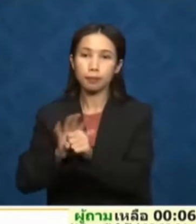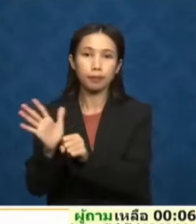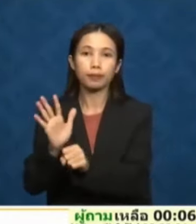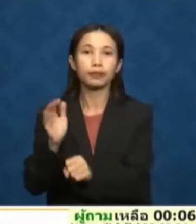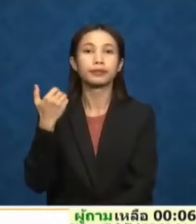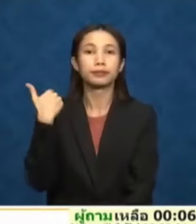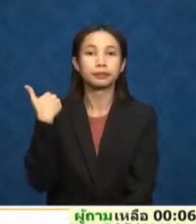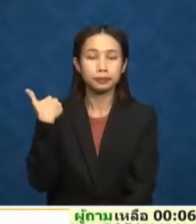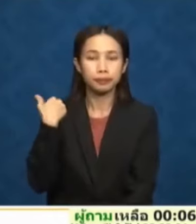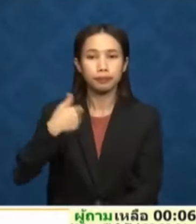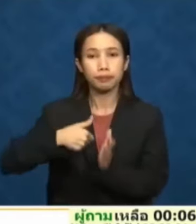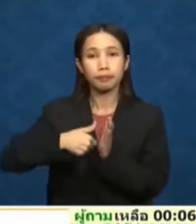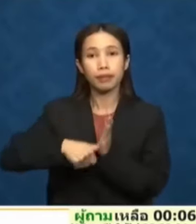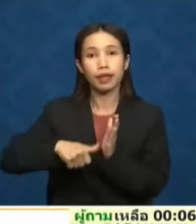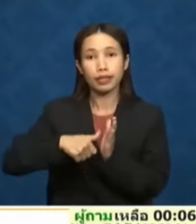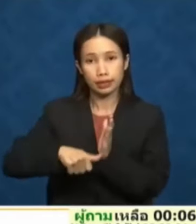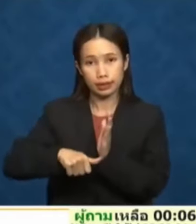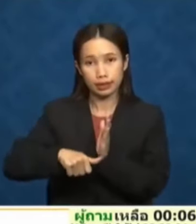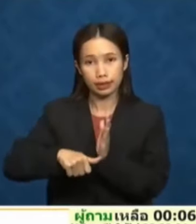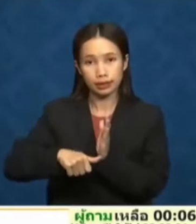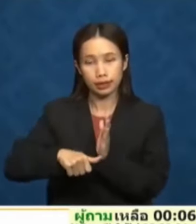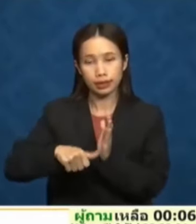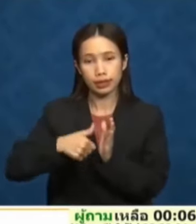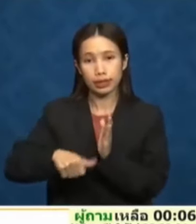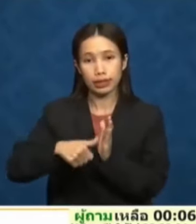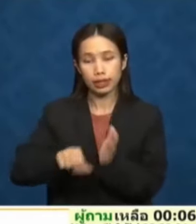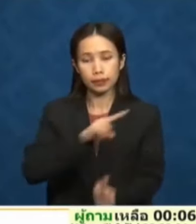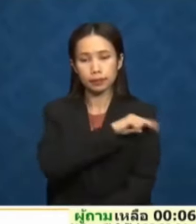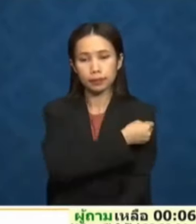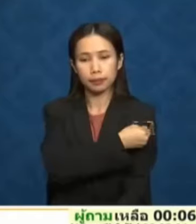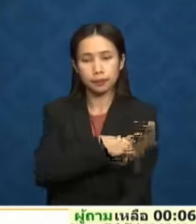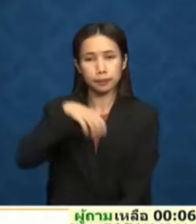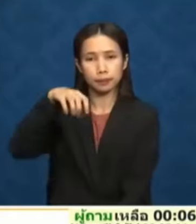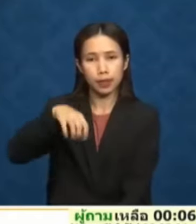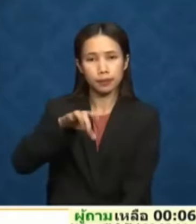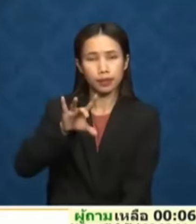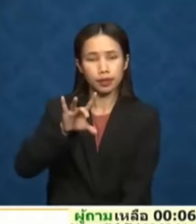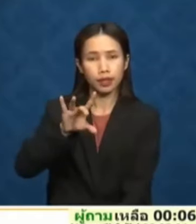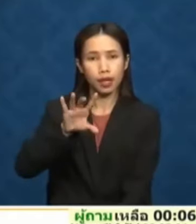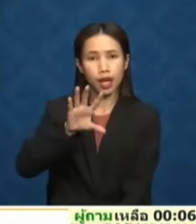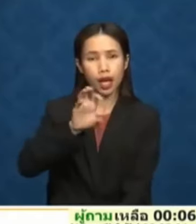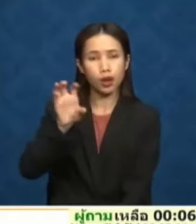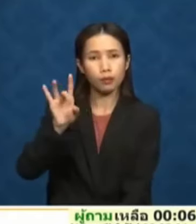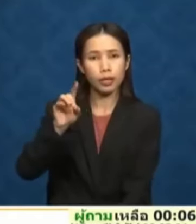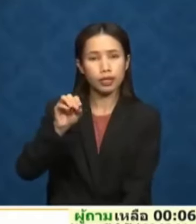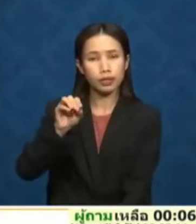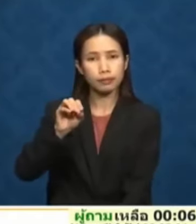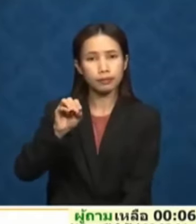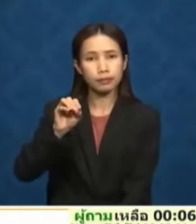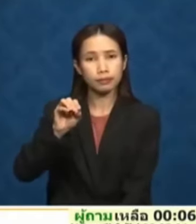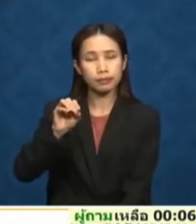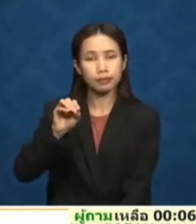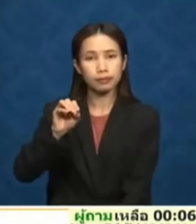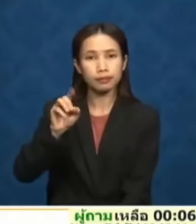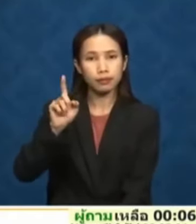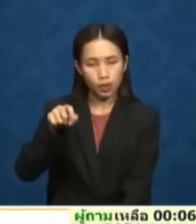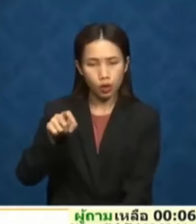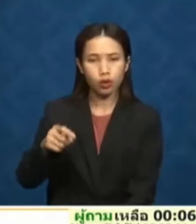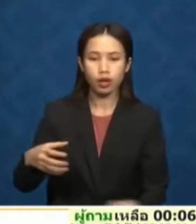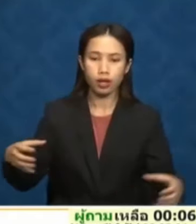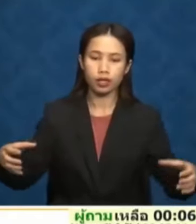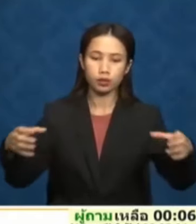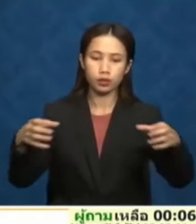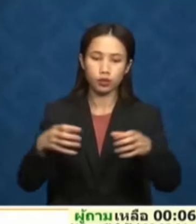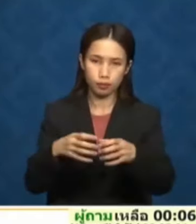ฉะนั้นภระหนี้ที่ทางคลินิกบอกว่า 580บาทตรงนี้เนี่ยก็เป็นตัวเลขที่ 2ฝ่ายต้องมาคุยกันใน